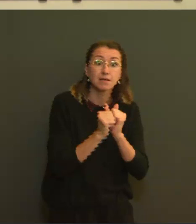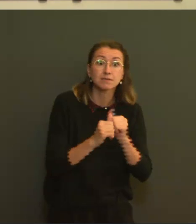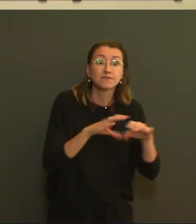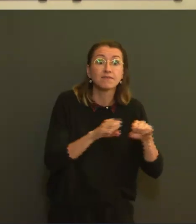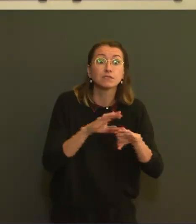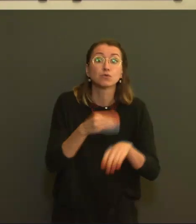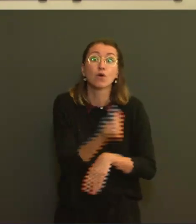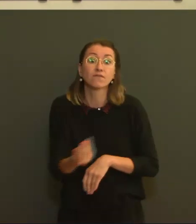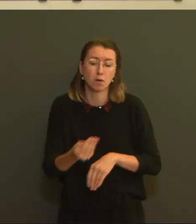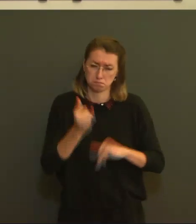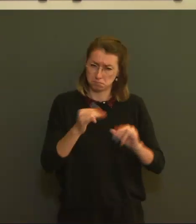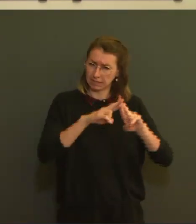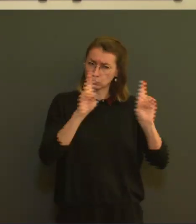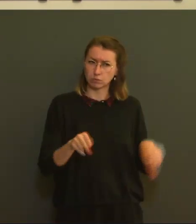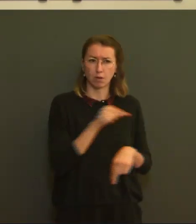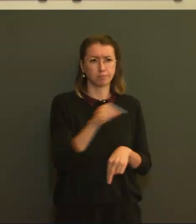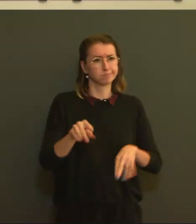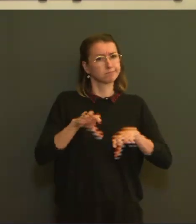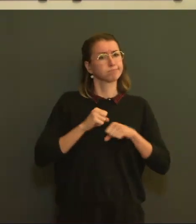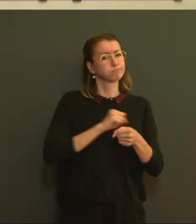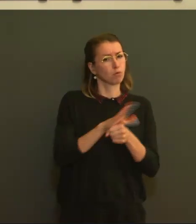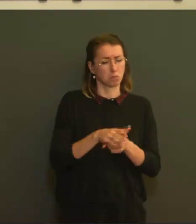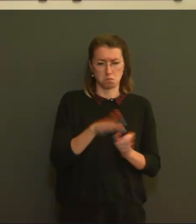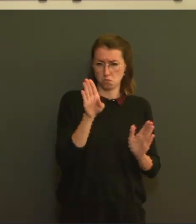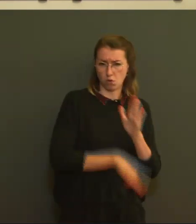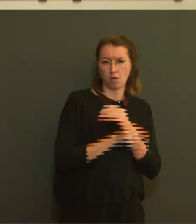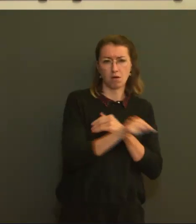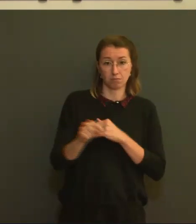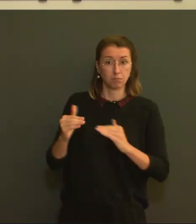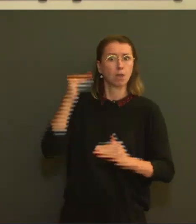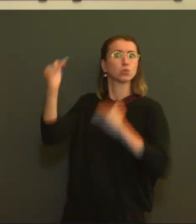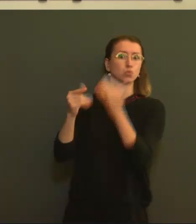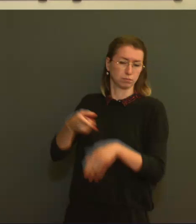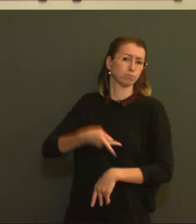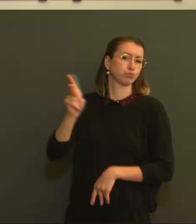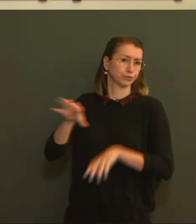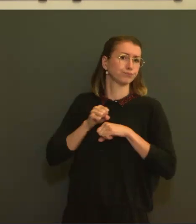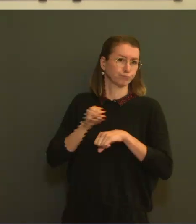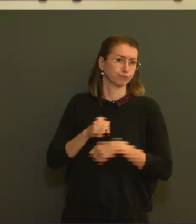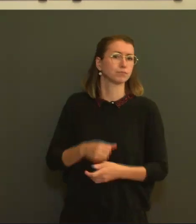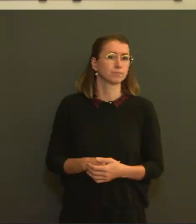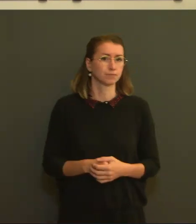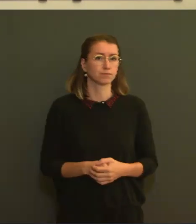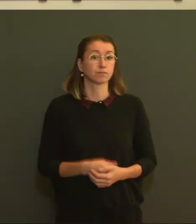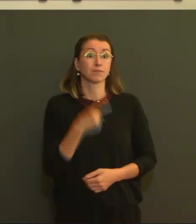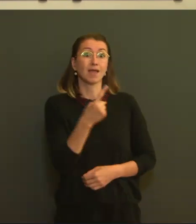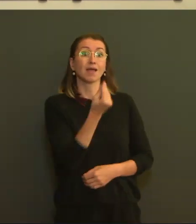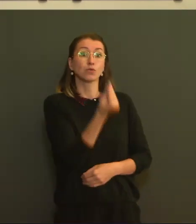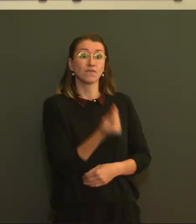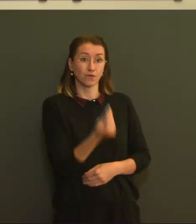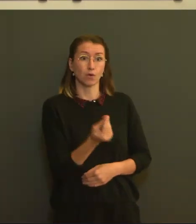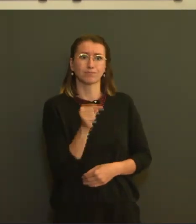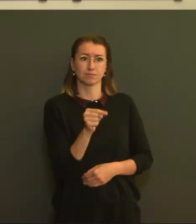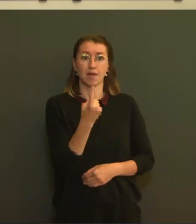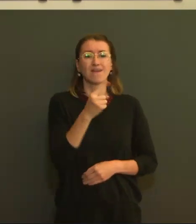adultes, puisqu'on retrouve un taux de positivité de 1,8%, ce qui est à mettre en relation avec le taux chez les adultes